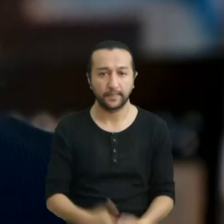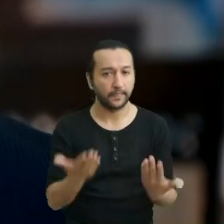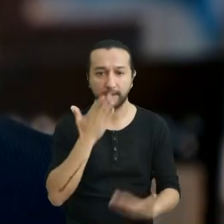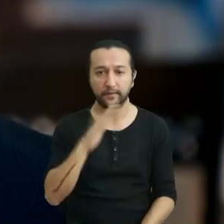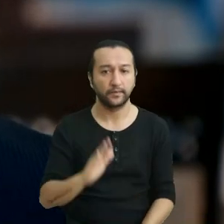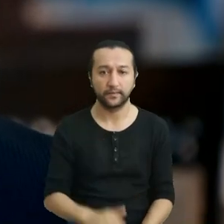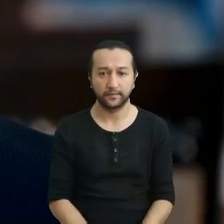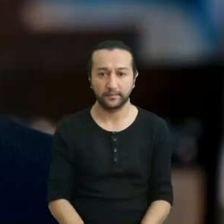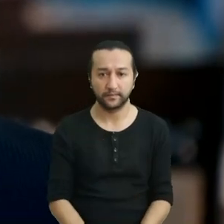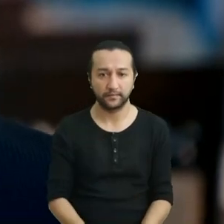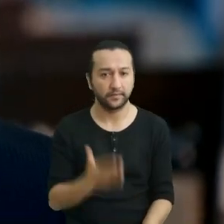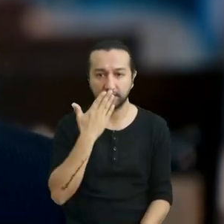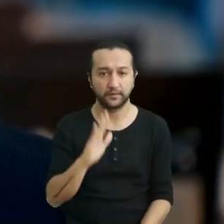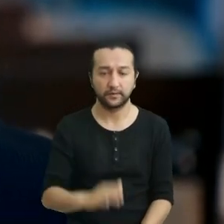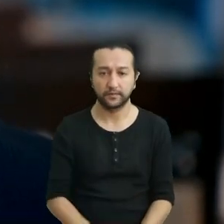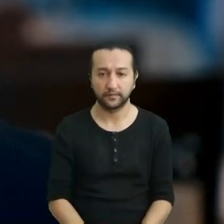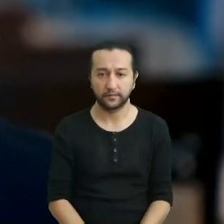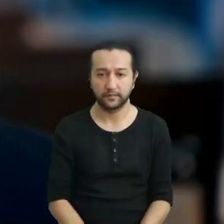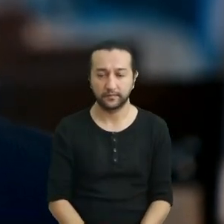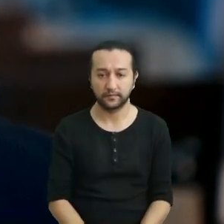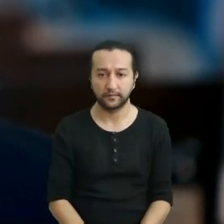Yok. Yok.